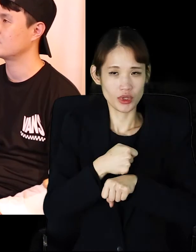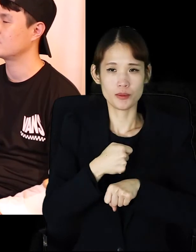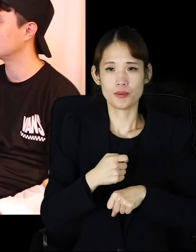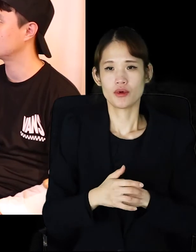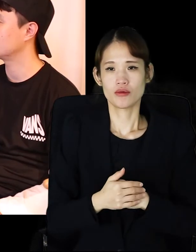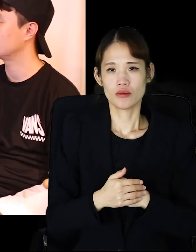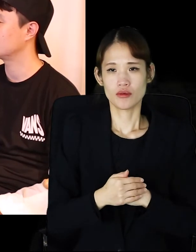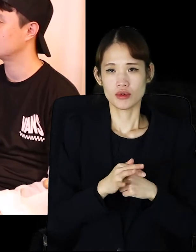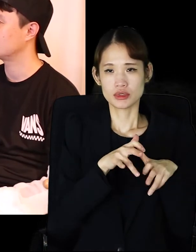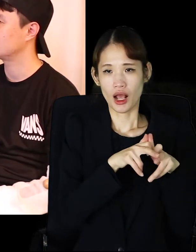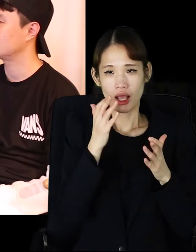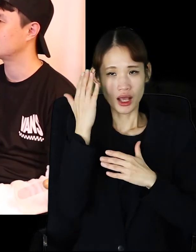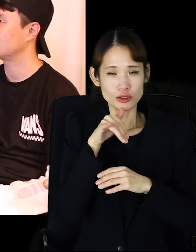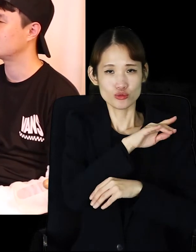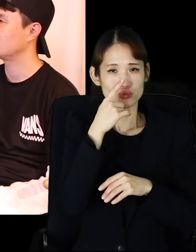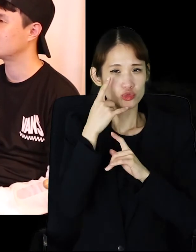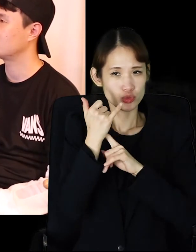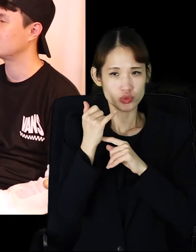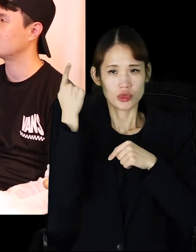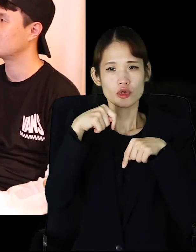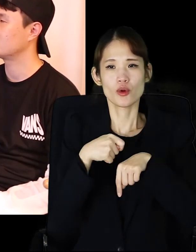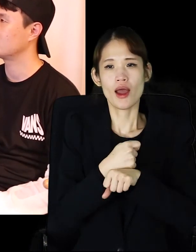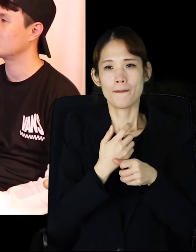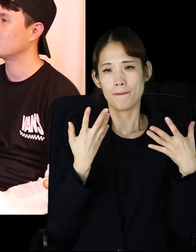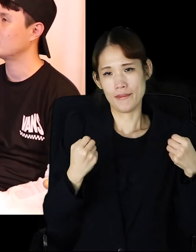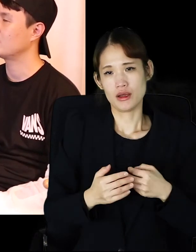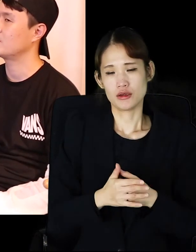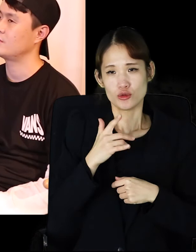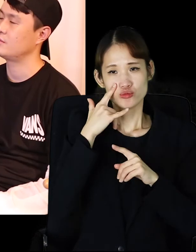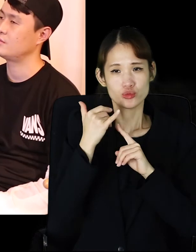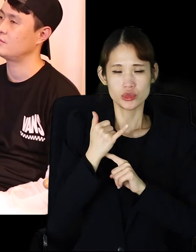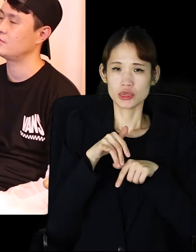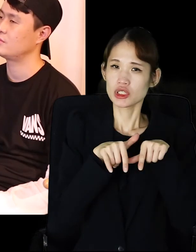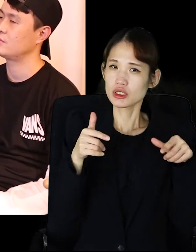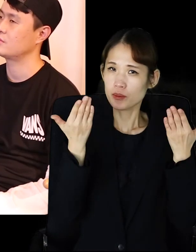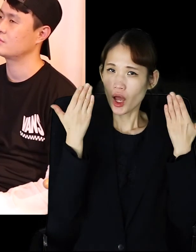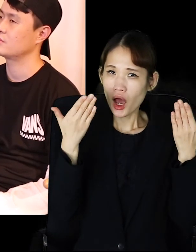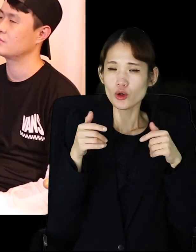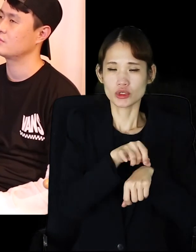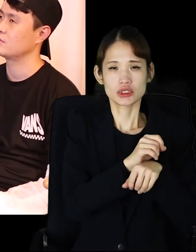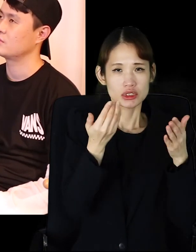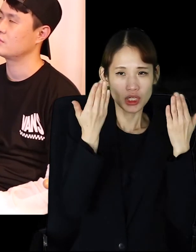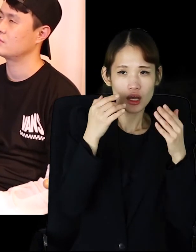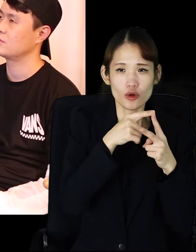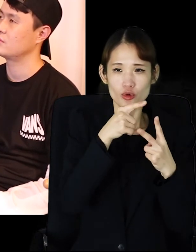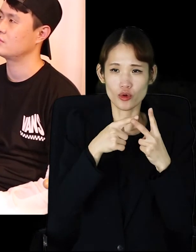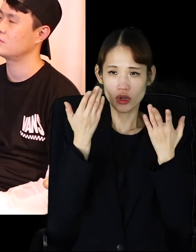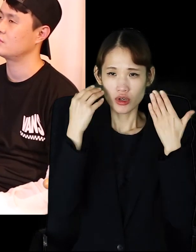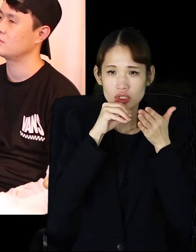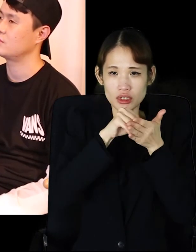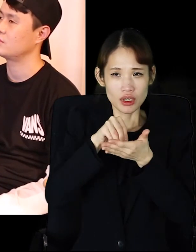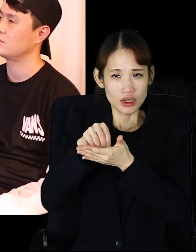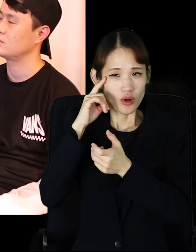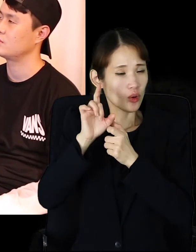되고 비장애 학생들은 안 해도 되는, 부모님들 그러니까. 안 해도 되는 것들을 많이 하시긴 하셨죠. 부모님은 구루님 일반 학교나 특수학교 어디로